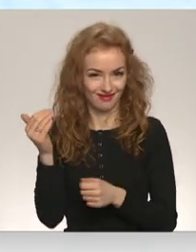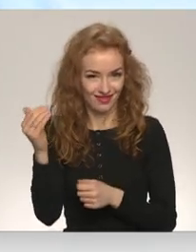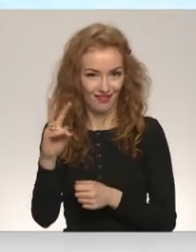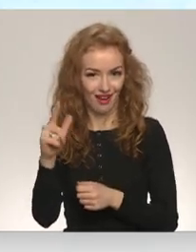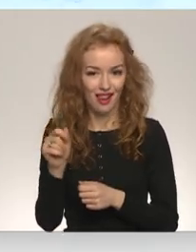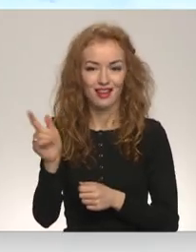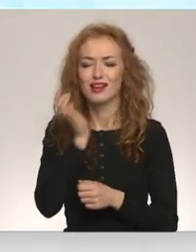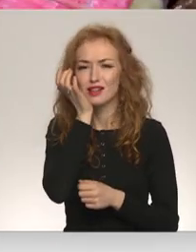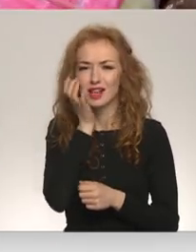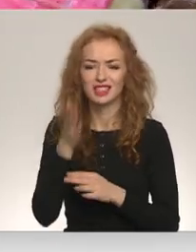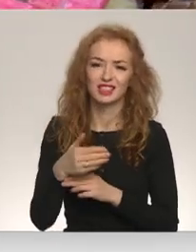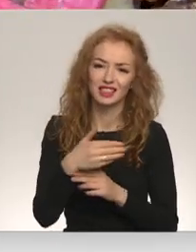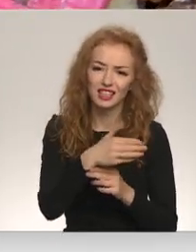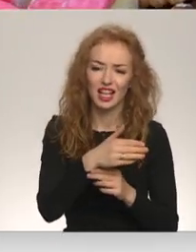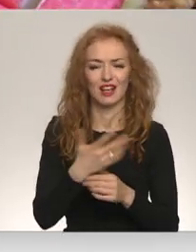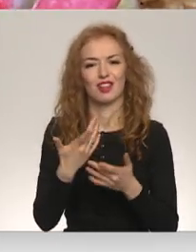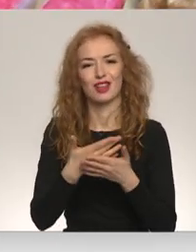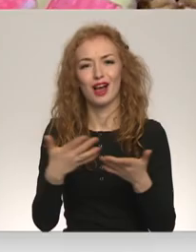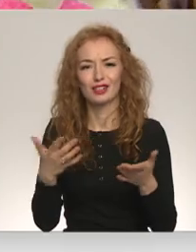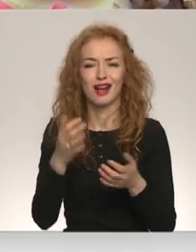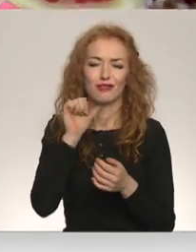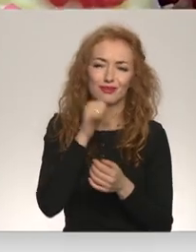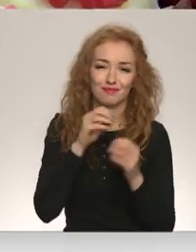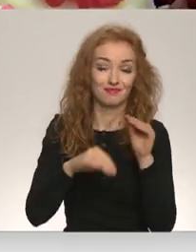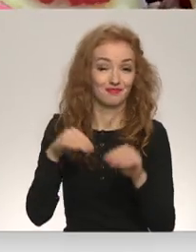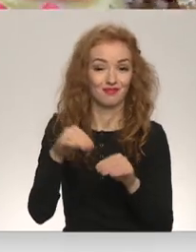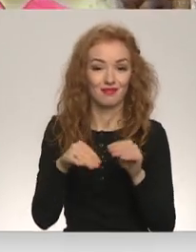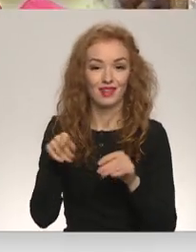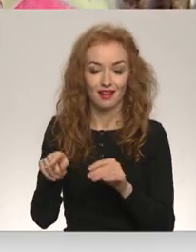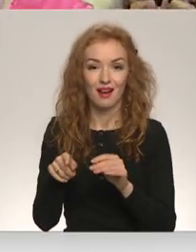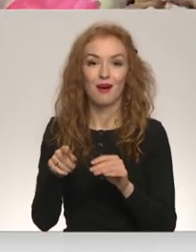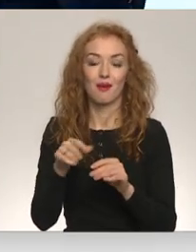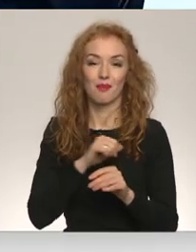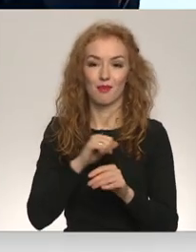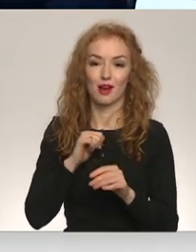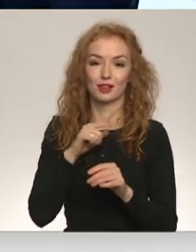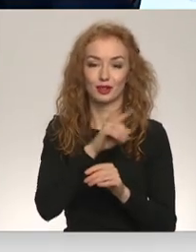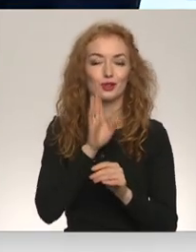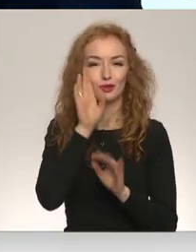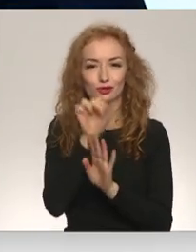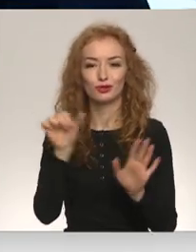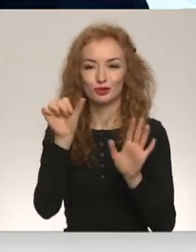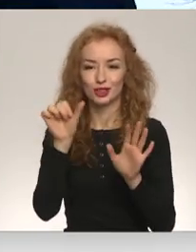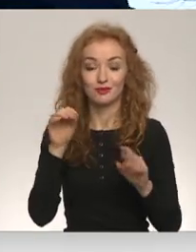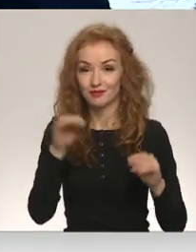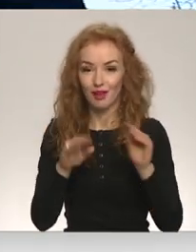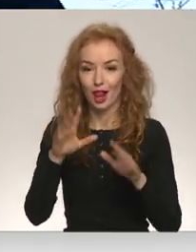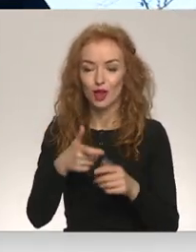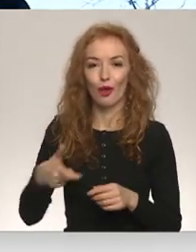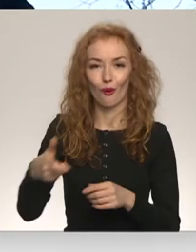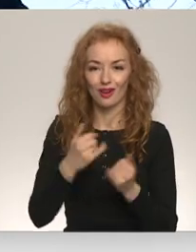Riekstis, zīvis, krabju nūjiņas, cepumi, medus un vēl. Tas viss tapa Velgai Vītolai 6:00 no rīta, lai torte būtu